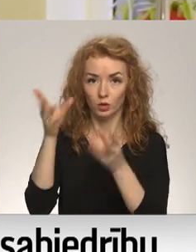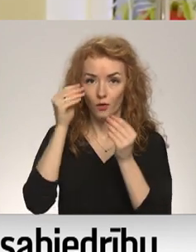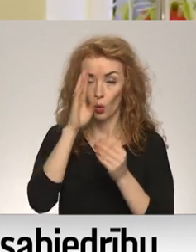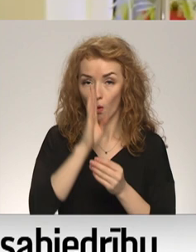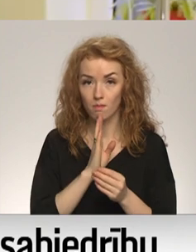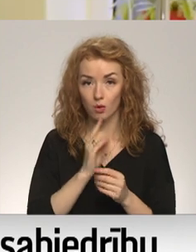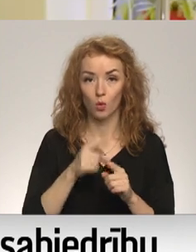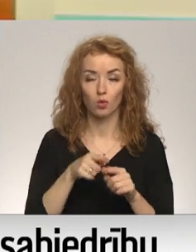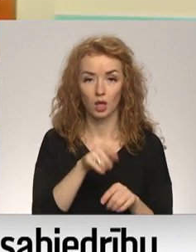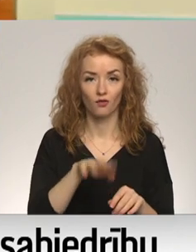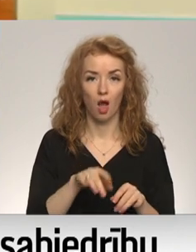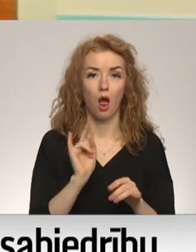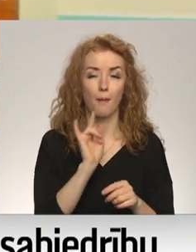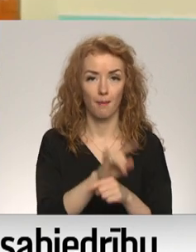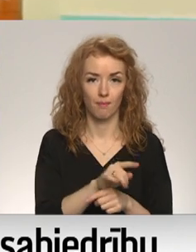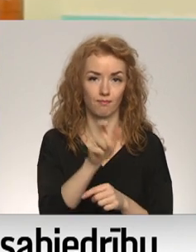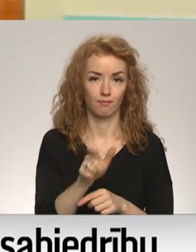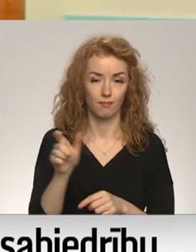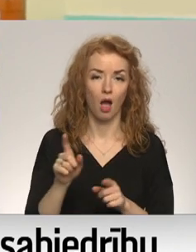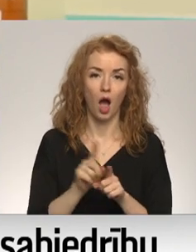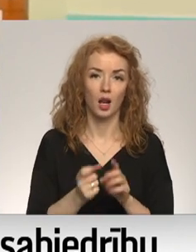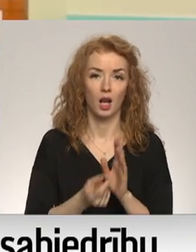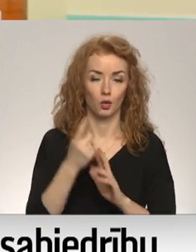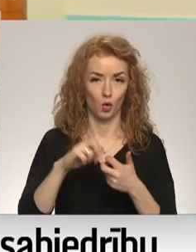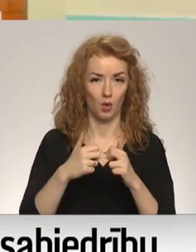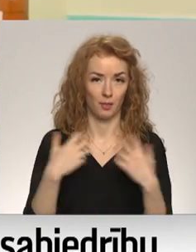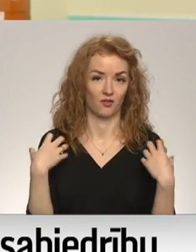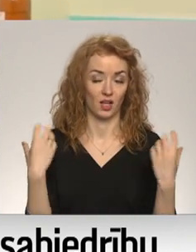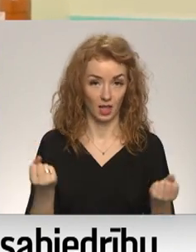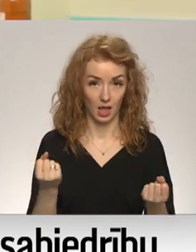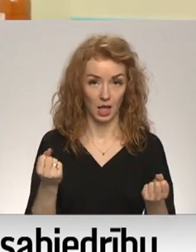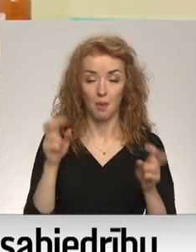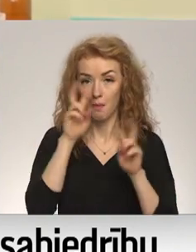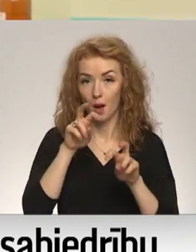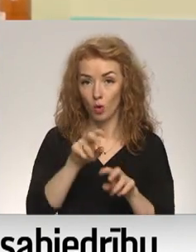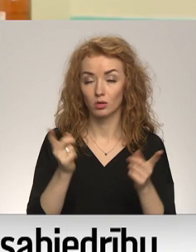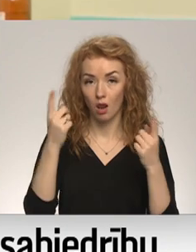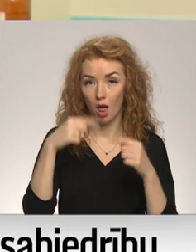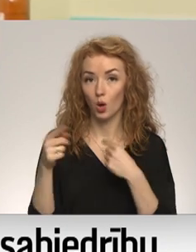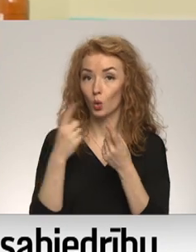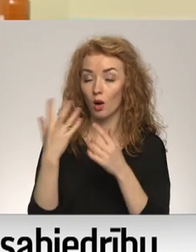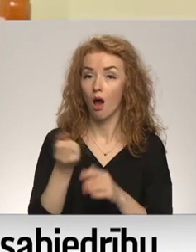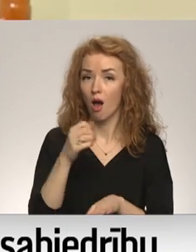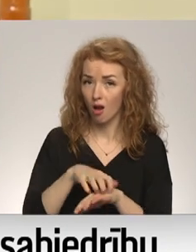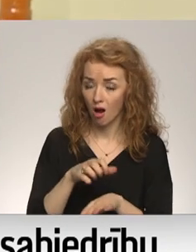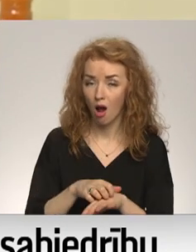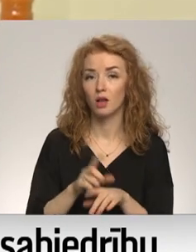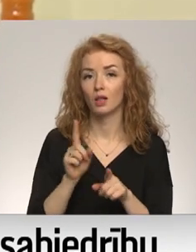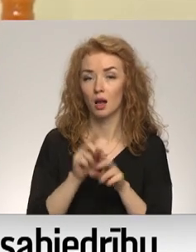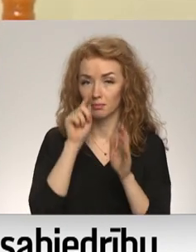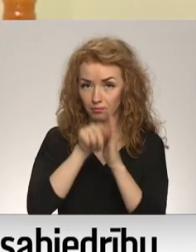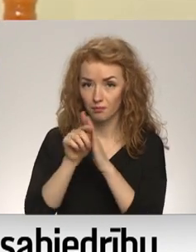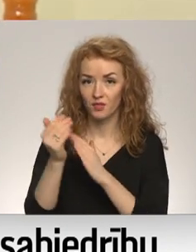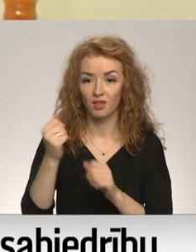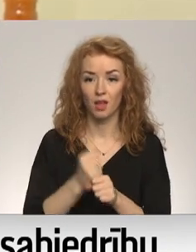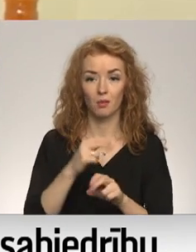kas iespējams var maldināt un kaitēt pacientu veselībai. Pārbaudes laikā inspekcija gan runājusi ar ārsti, gan arī veikusi pārbaudi viņas